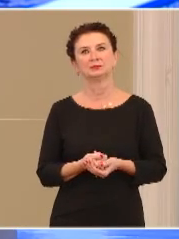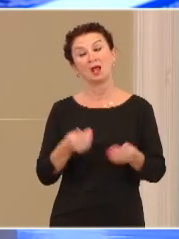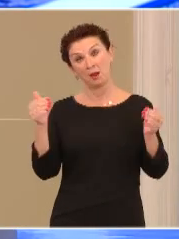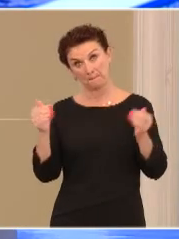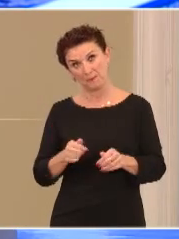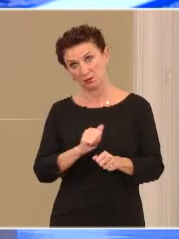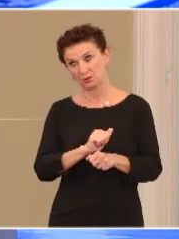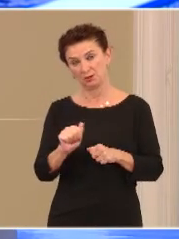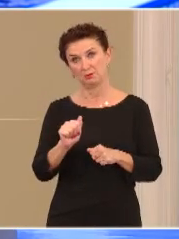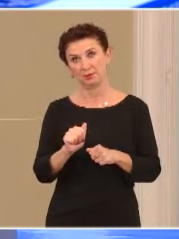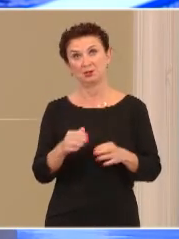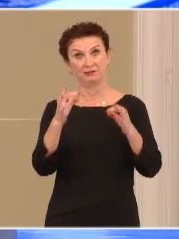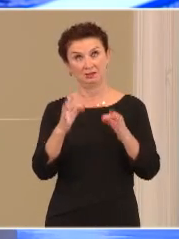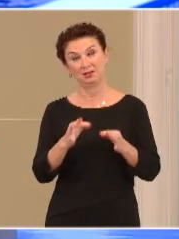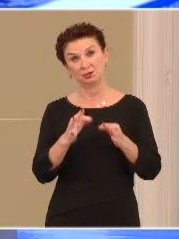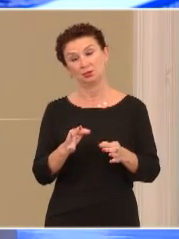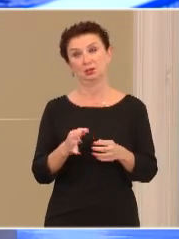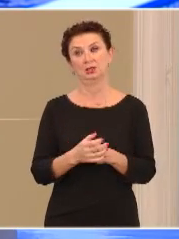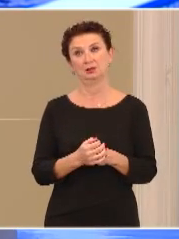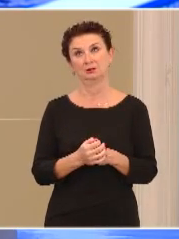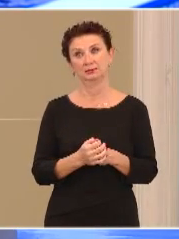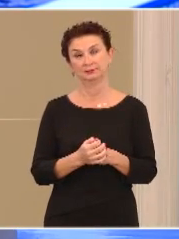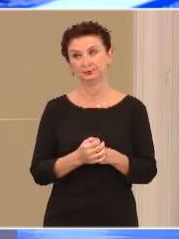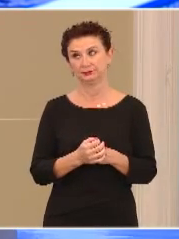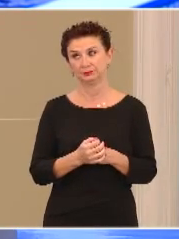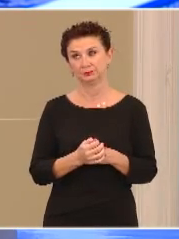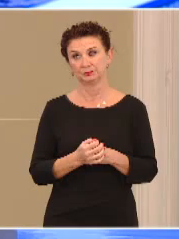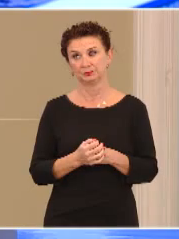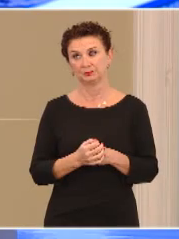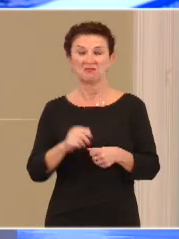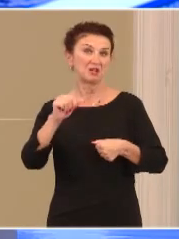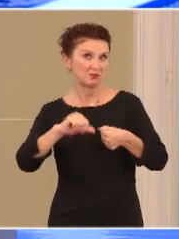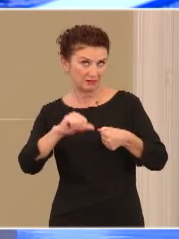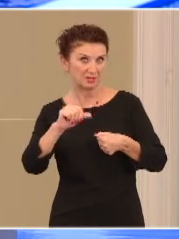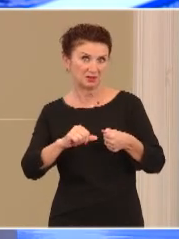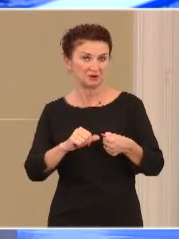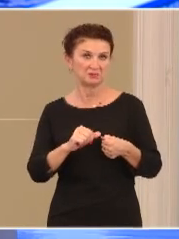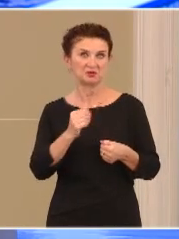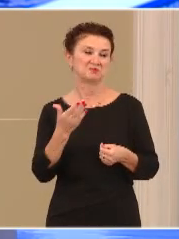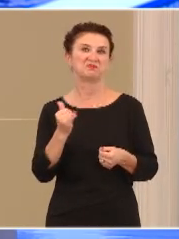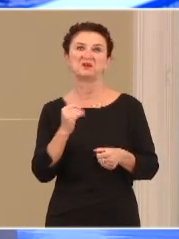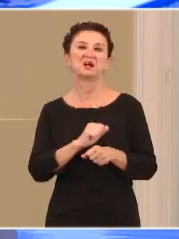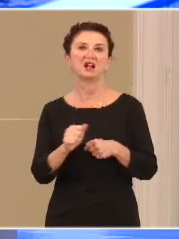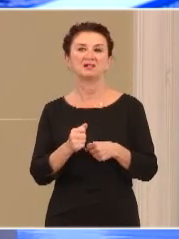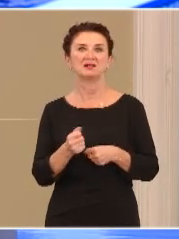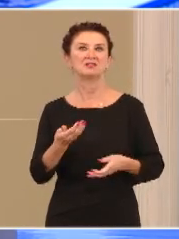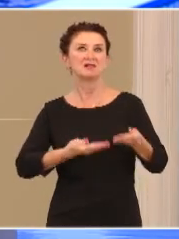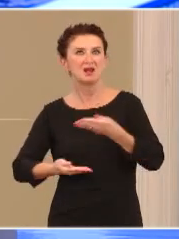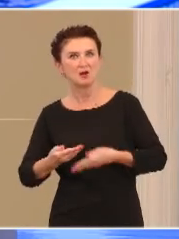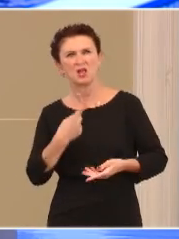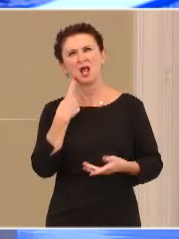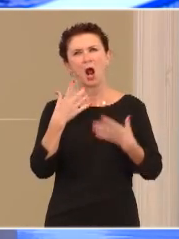nawet na dzisiaj, patrząc na notowania giełdowe, w granicach